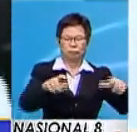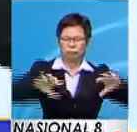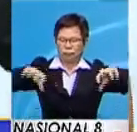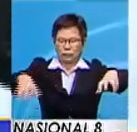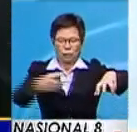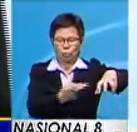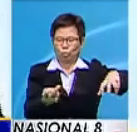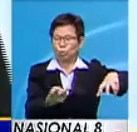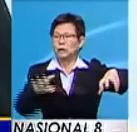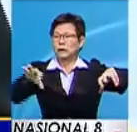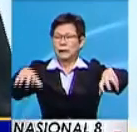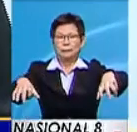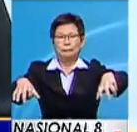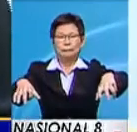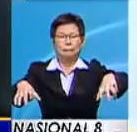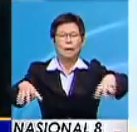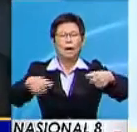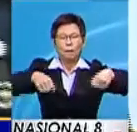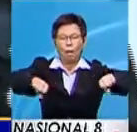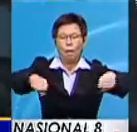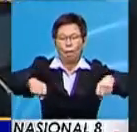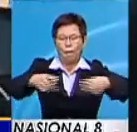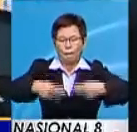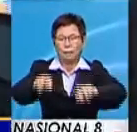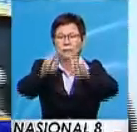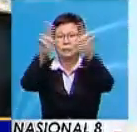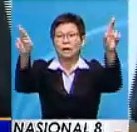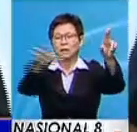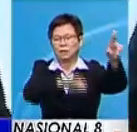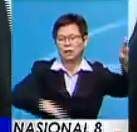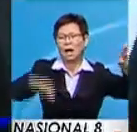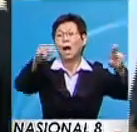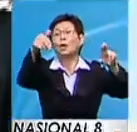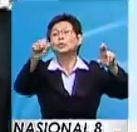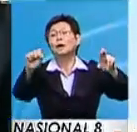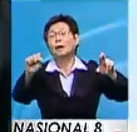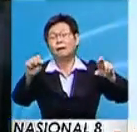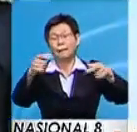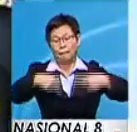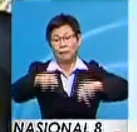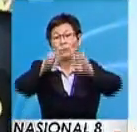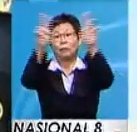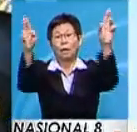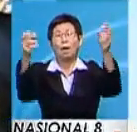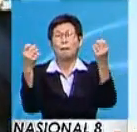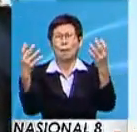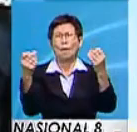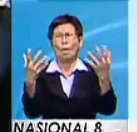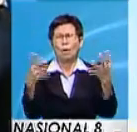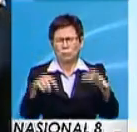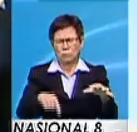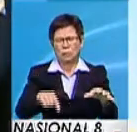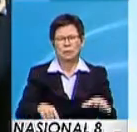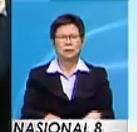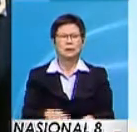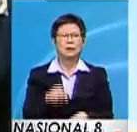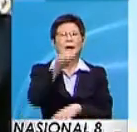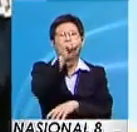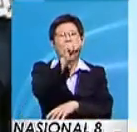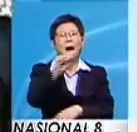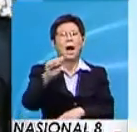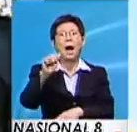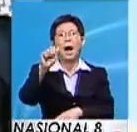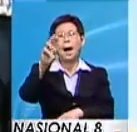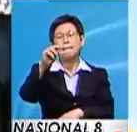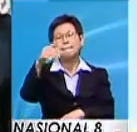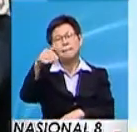kereta, letak motosikal di pasaraya sekitar Alustar. Pasaraya. Pasaraya banyaklah sini ya. Di Amas Central ada,